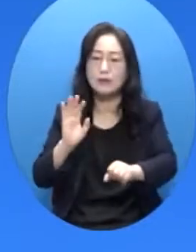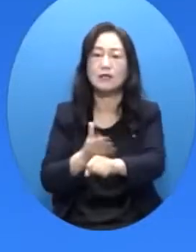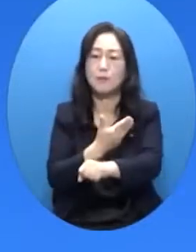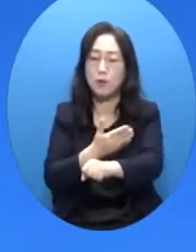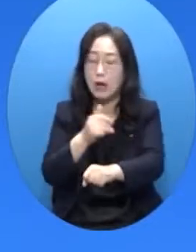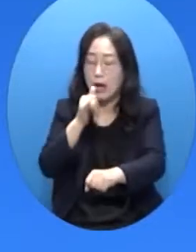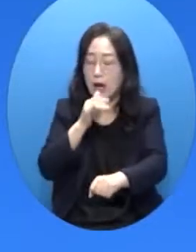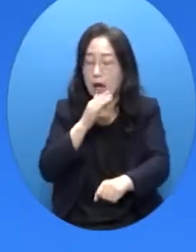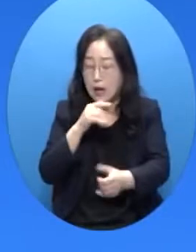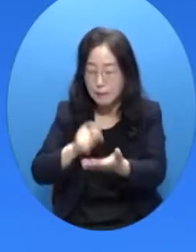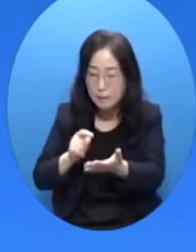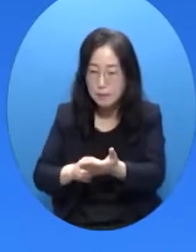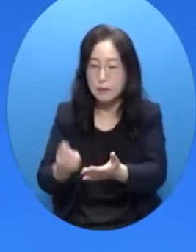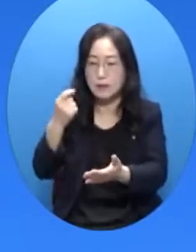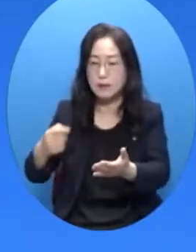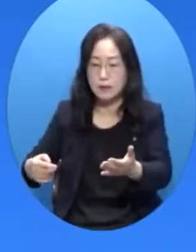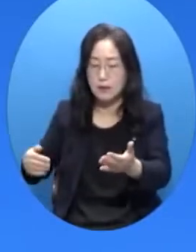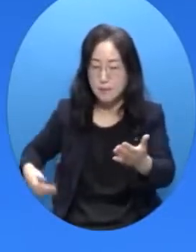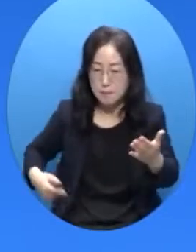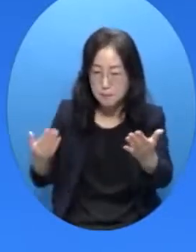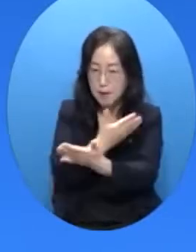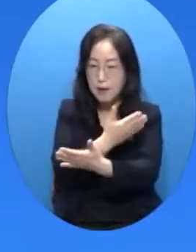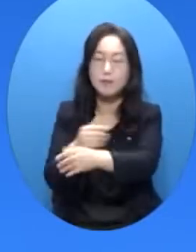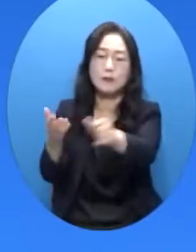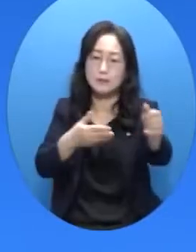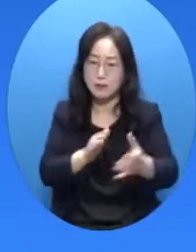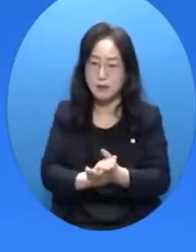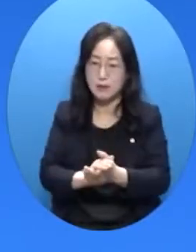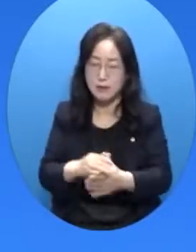인사 나누겠습니다. 오늘은 참으로 좋은 날입니다.